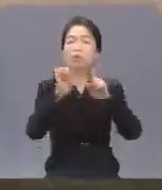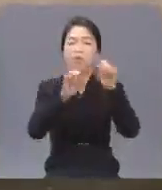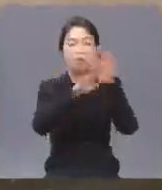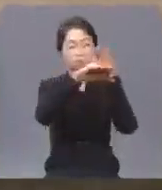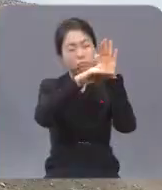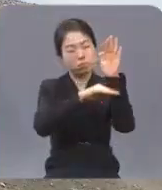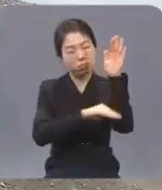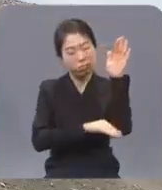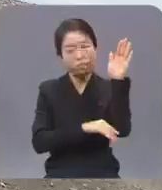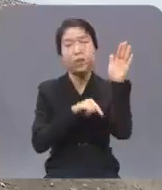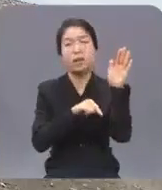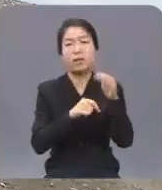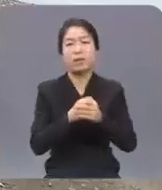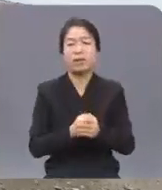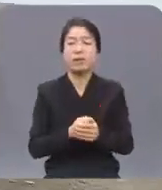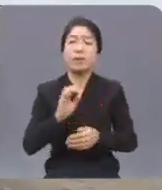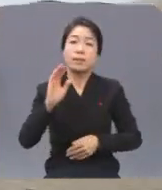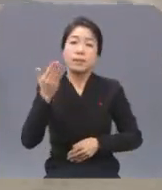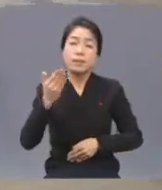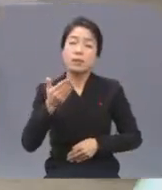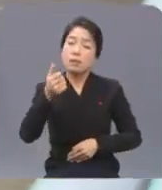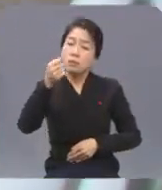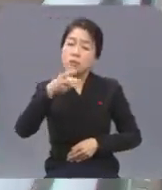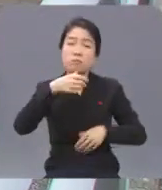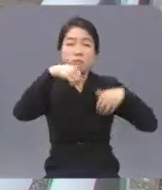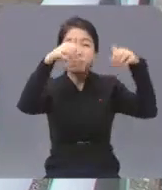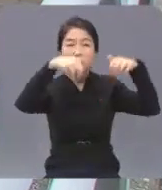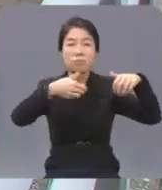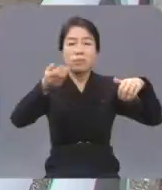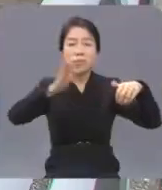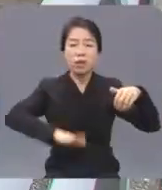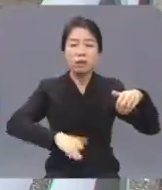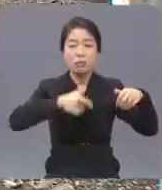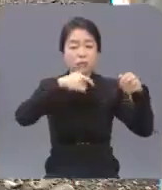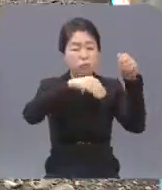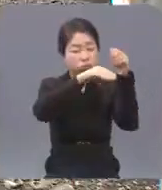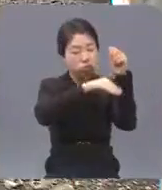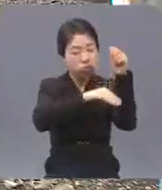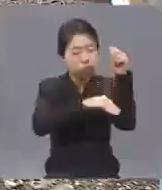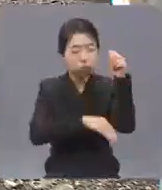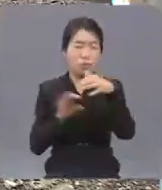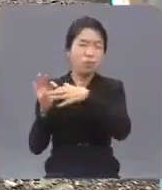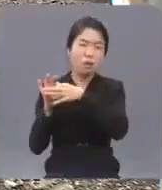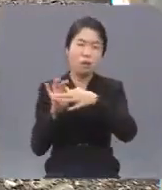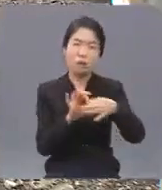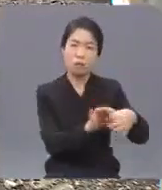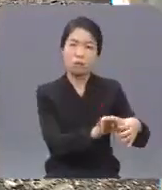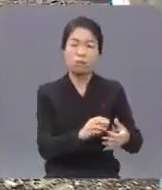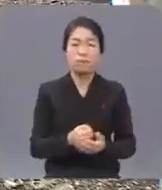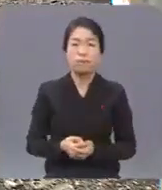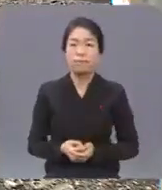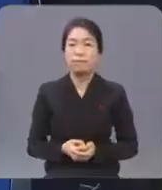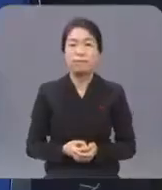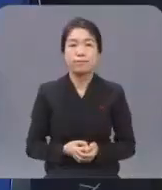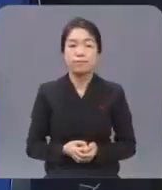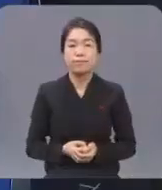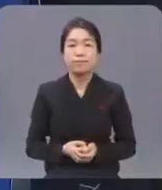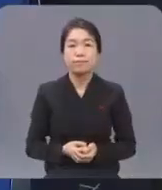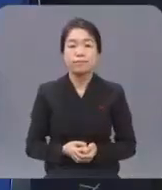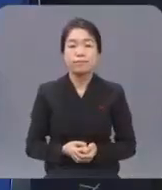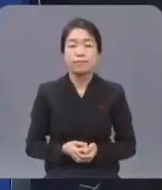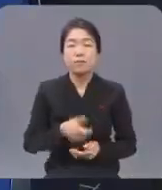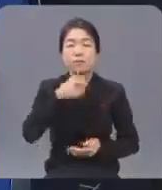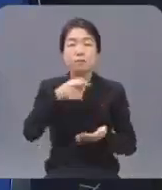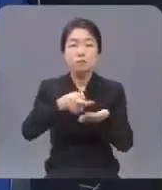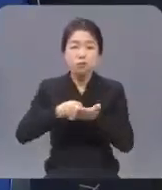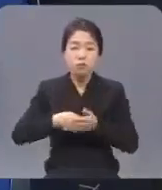수 있습니다. 최근 몇 차례 비가 내리긴 했지만 저수율 하락 속도를 뚜렷하게 늦추진 못한 겁니다. 물